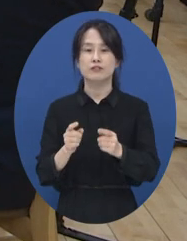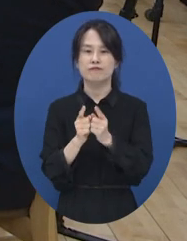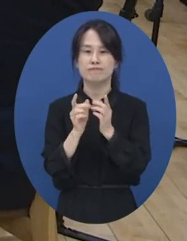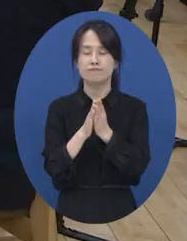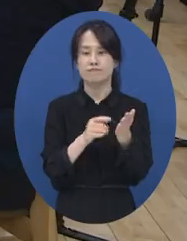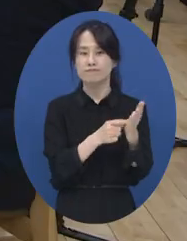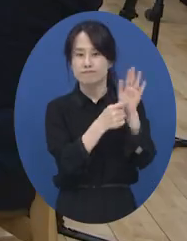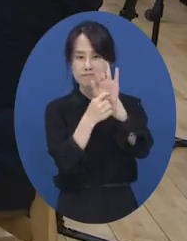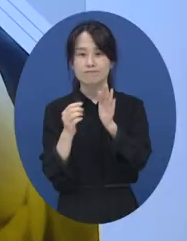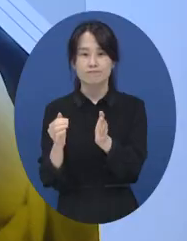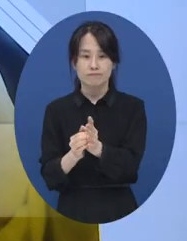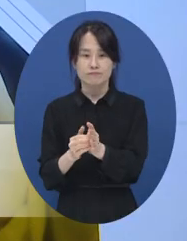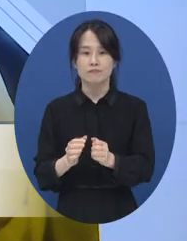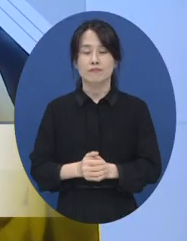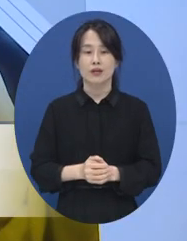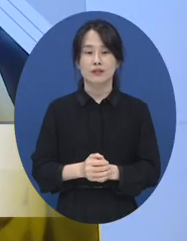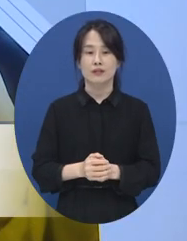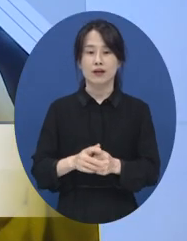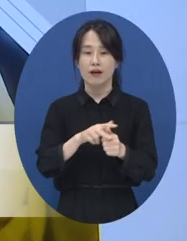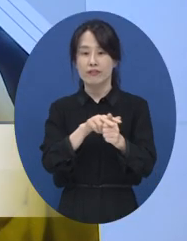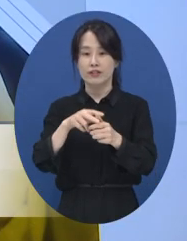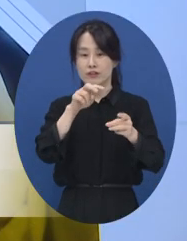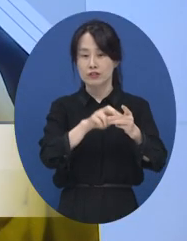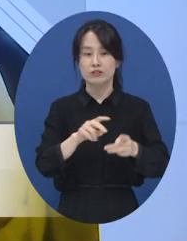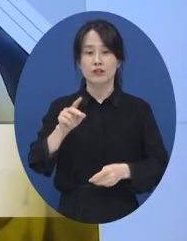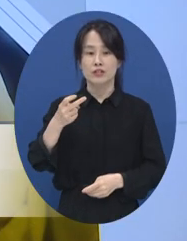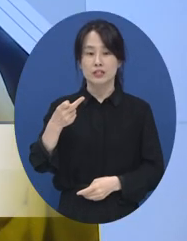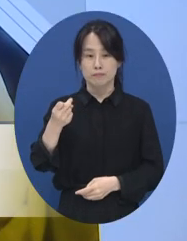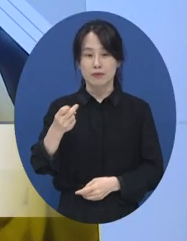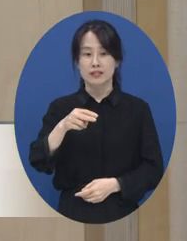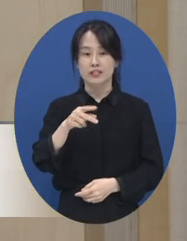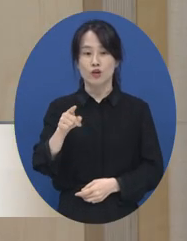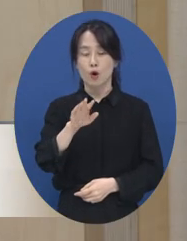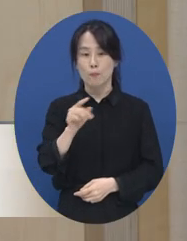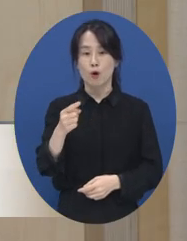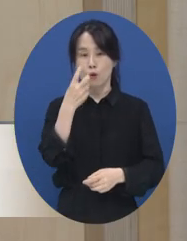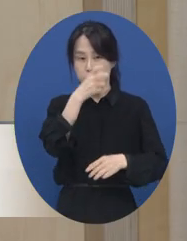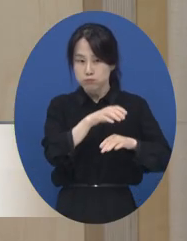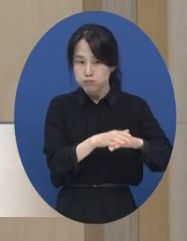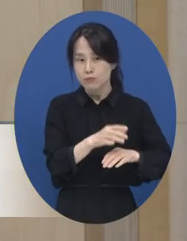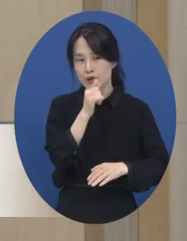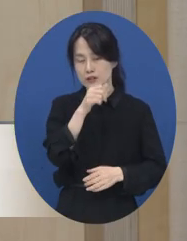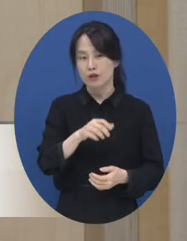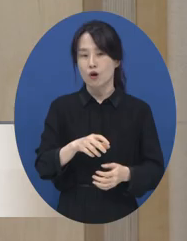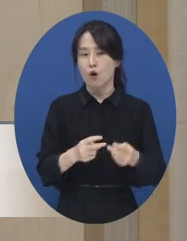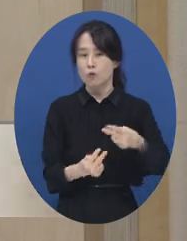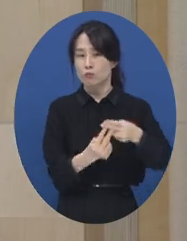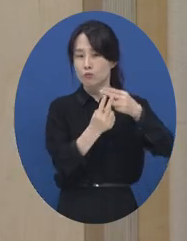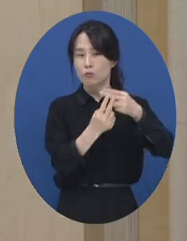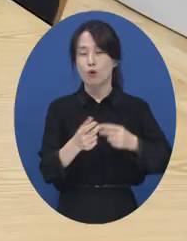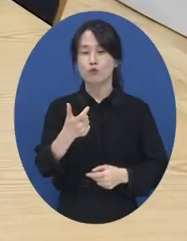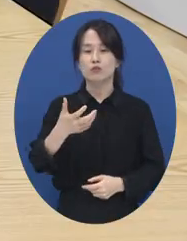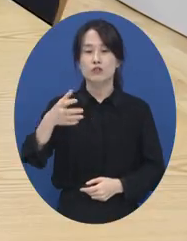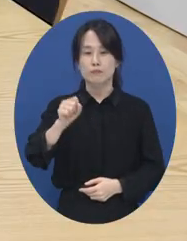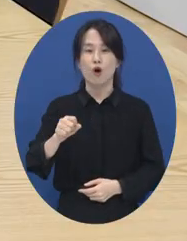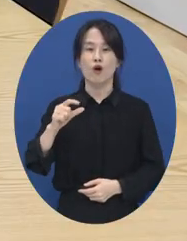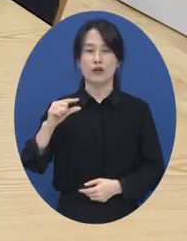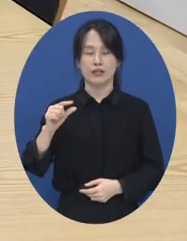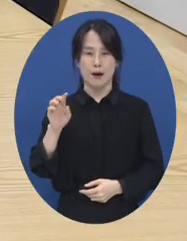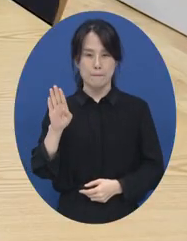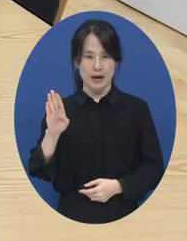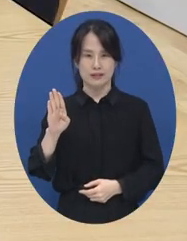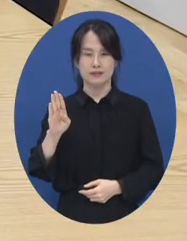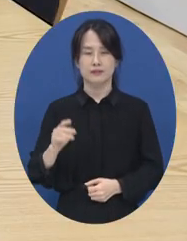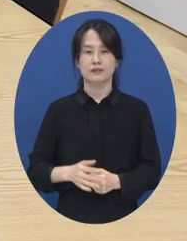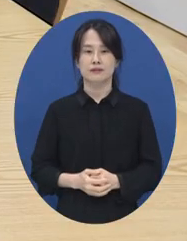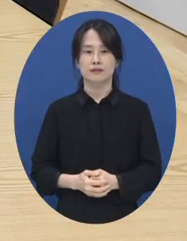본격적으로 알렸습니다 카카오 데이터 센터는 총 12만 대 서버를 보고 낼 수 있는데 저장 용량은 약 60억 기가 밝게 달하는